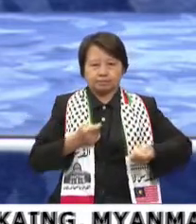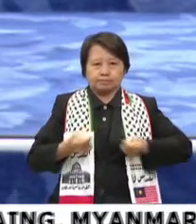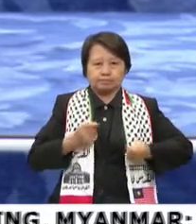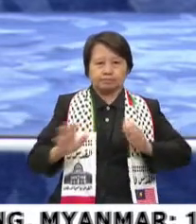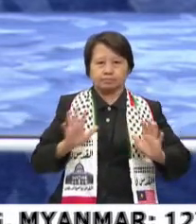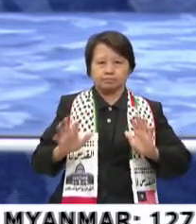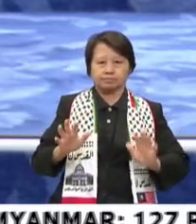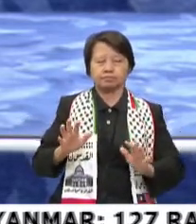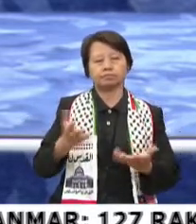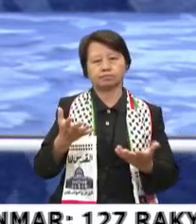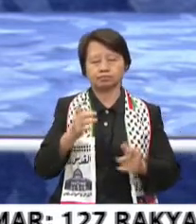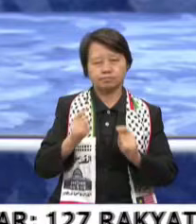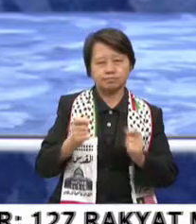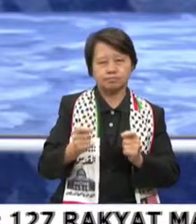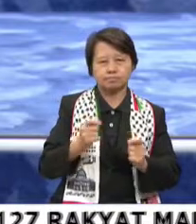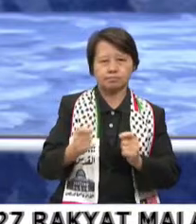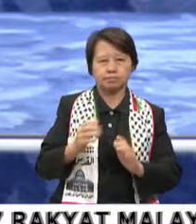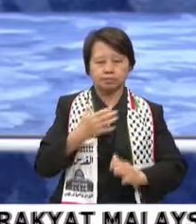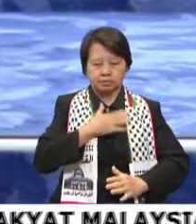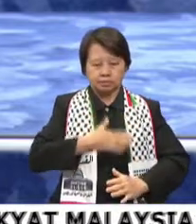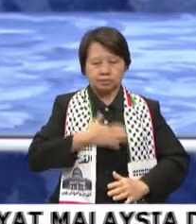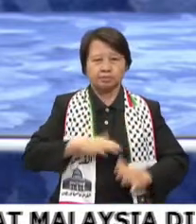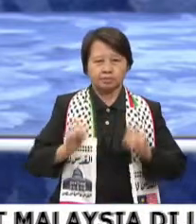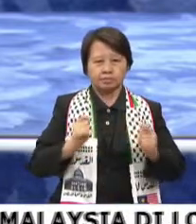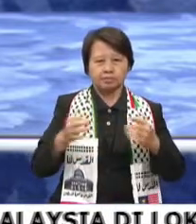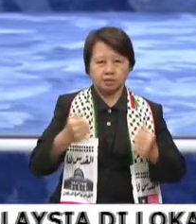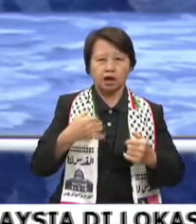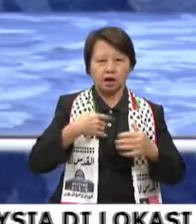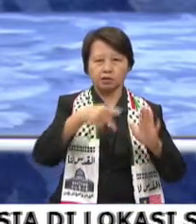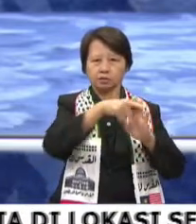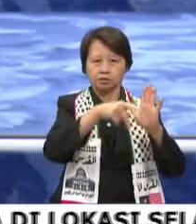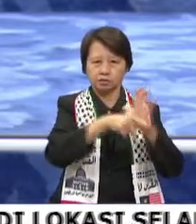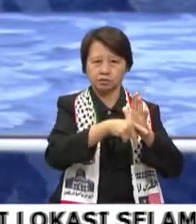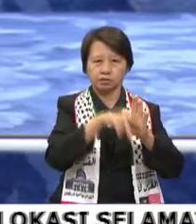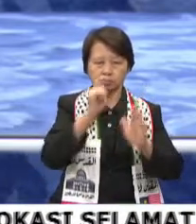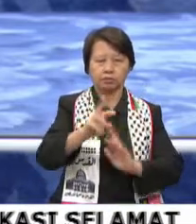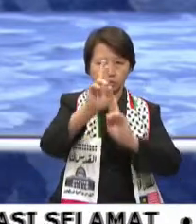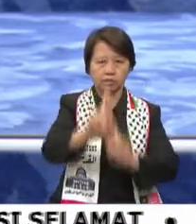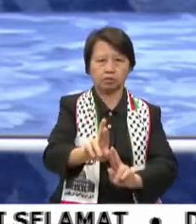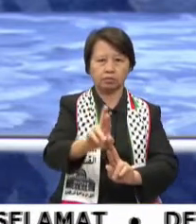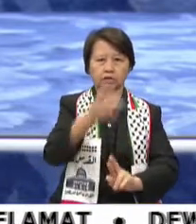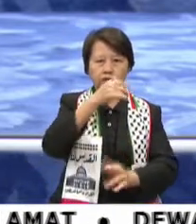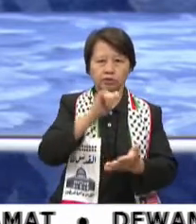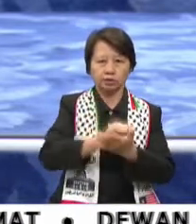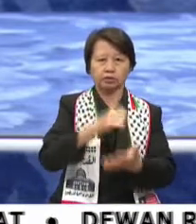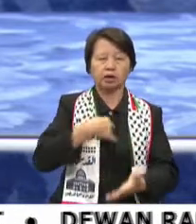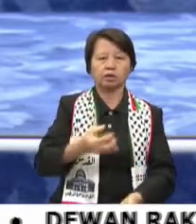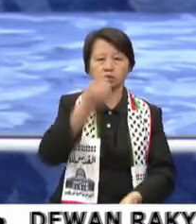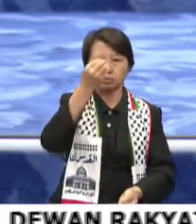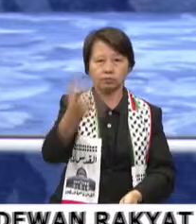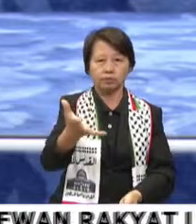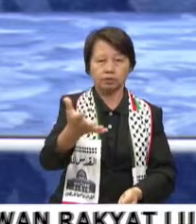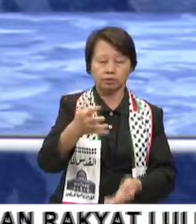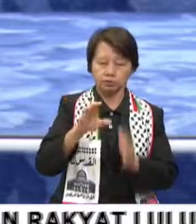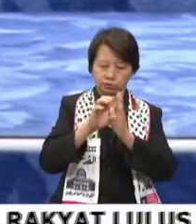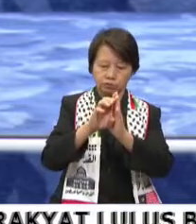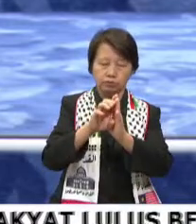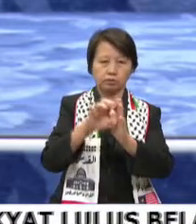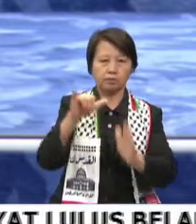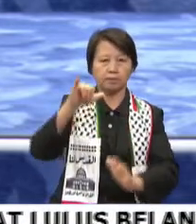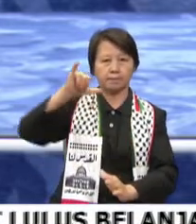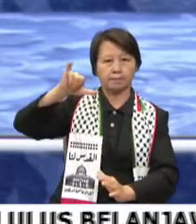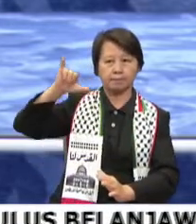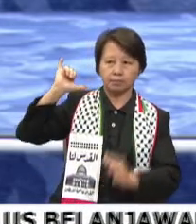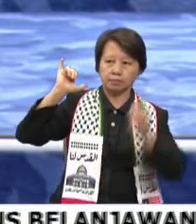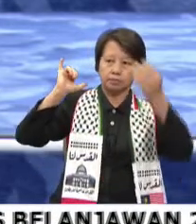Adakalanya di mana peraturan dekorum harus dihormati sebab tu saya beritahu umpamanya semalam